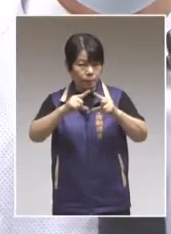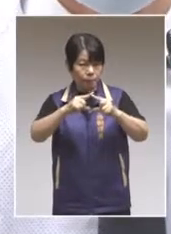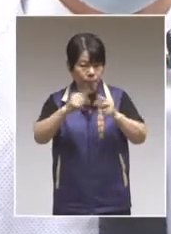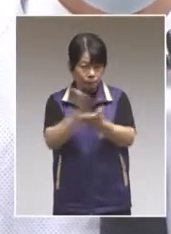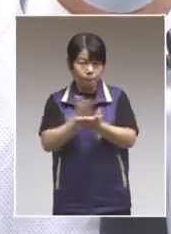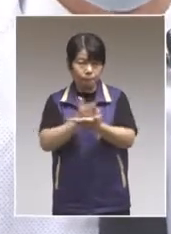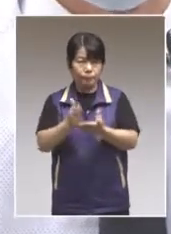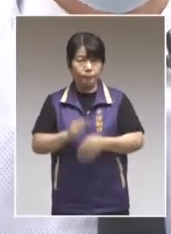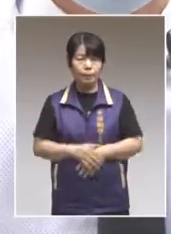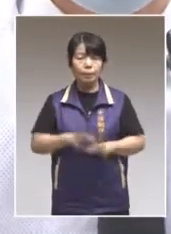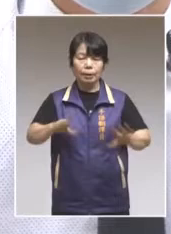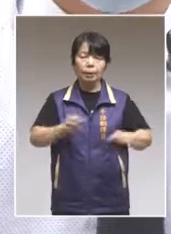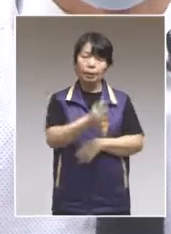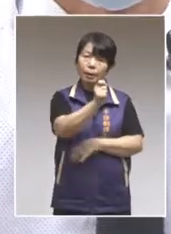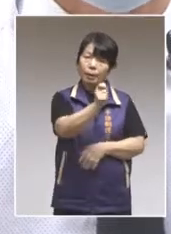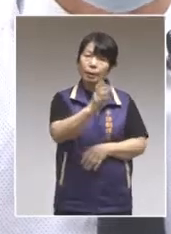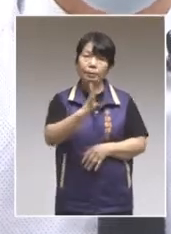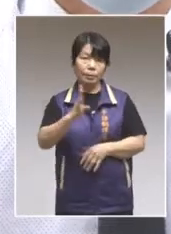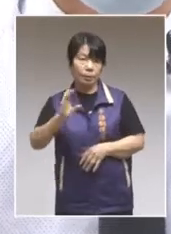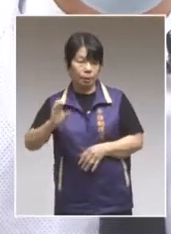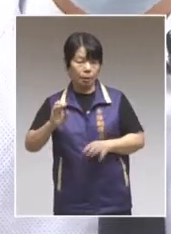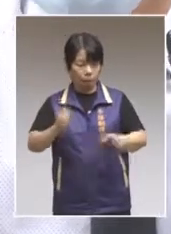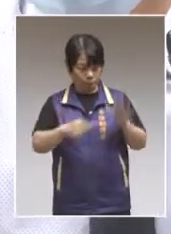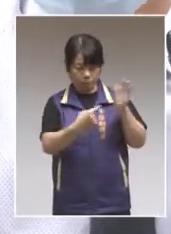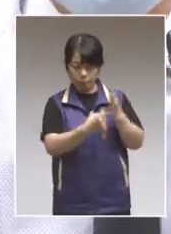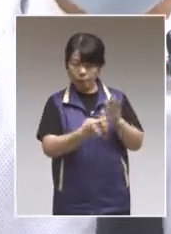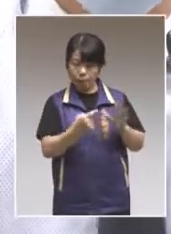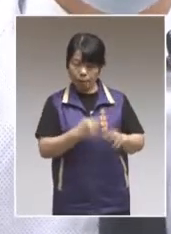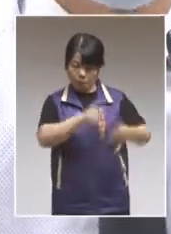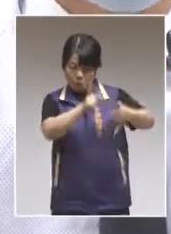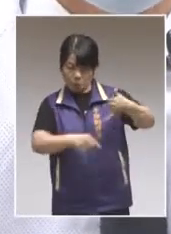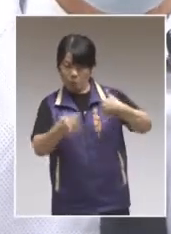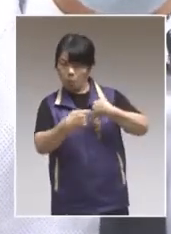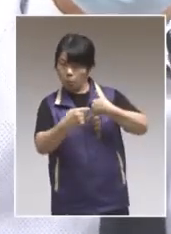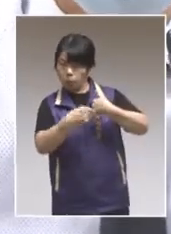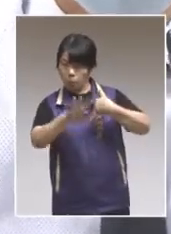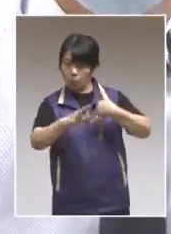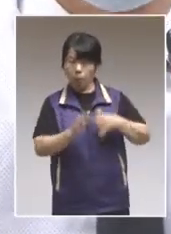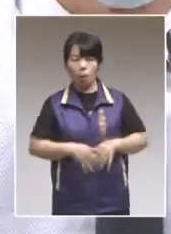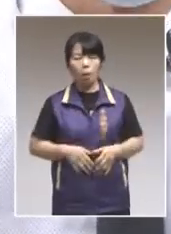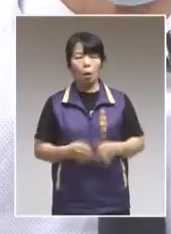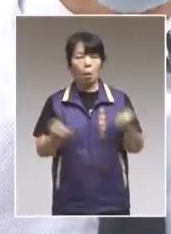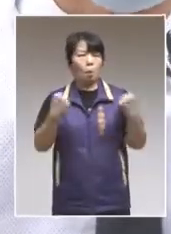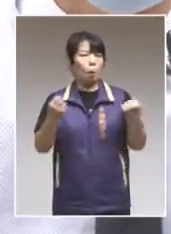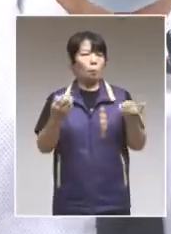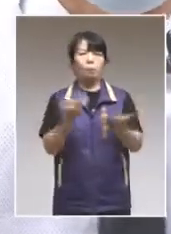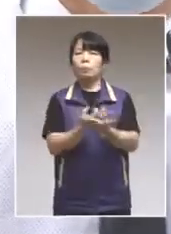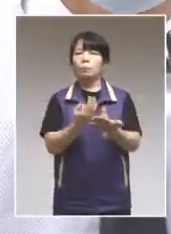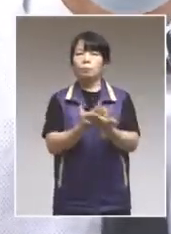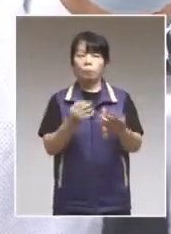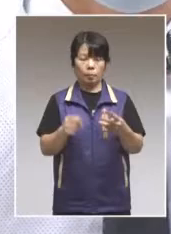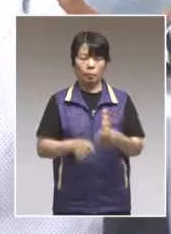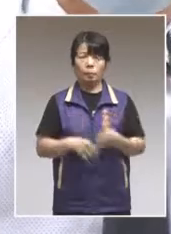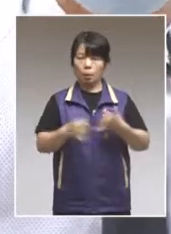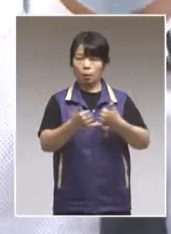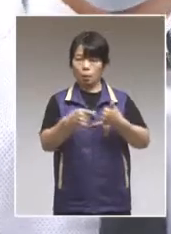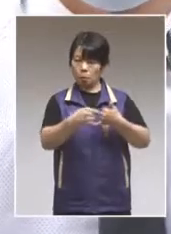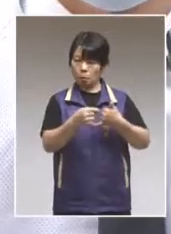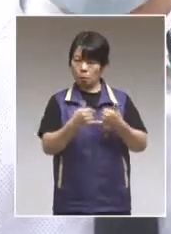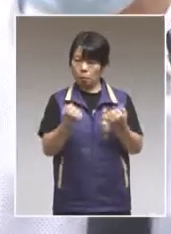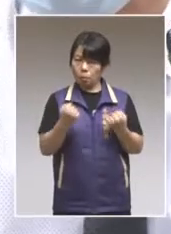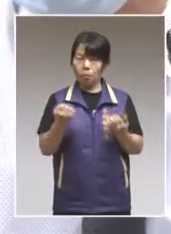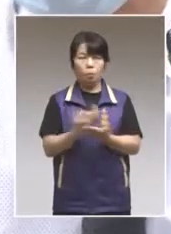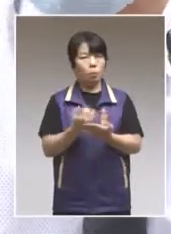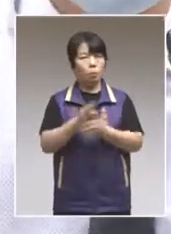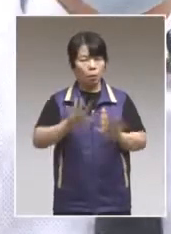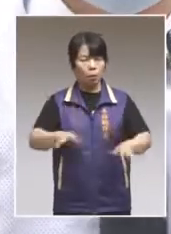就是简单说就是 ABC。哦，我们去看他的外观，外观缺乏活力啊，他活力不好，退烧了活力不好，表示说